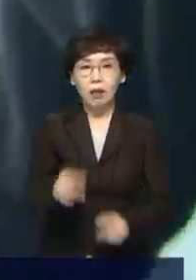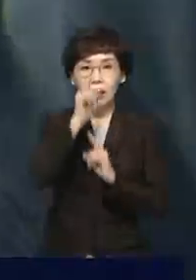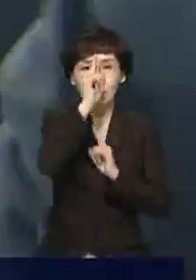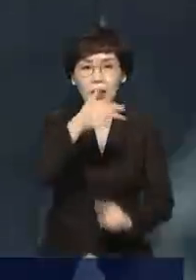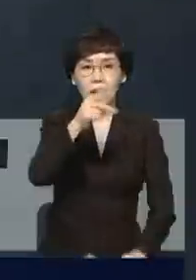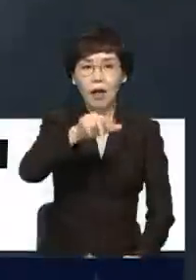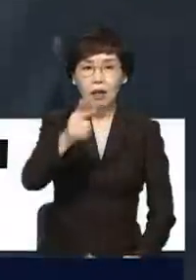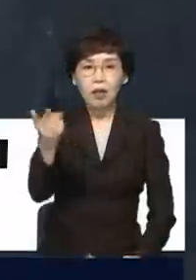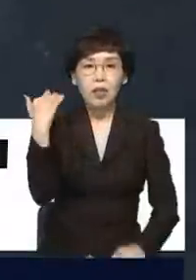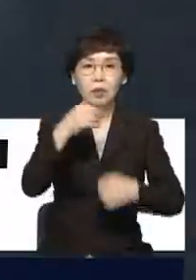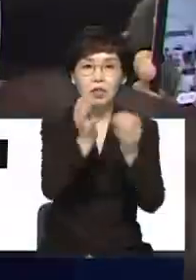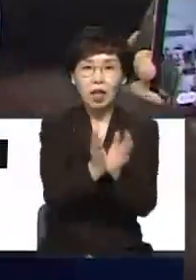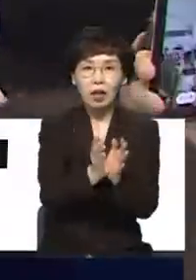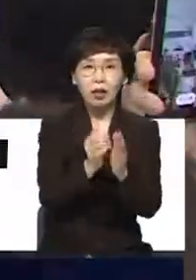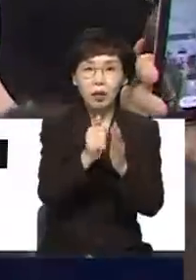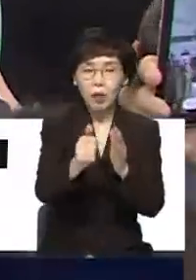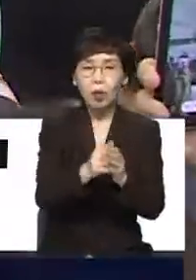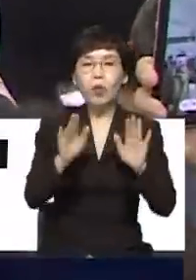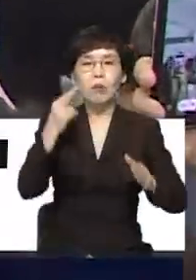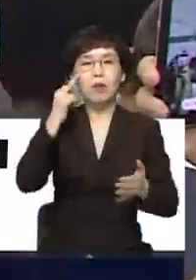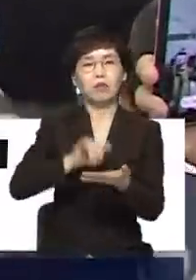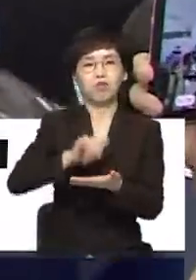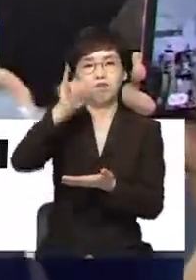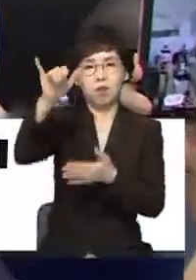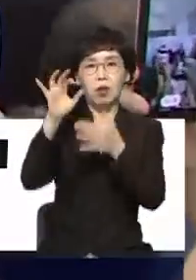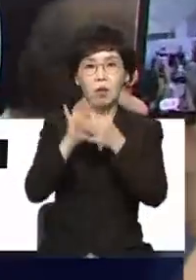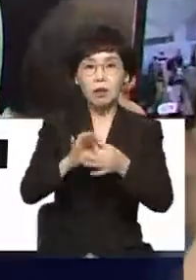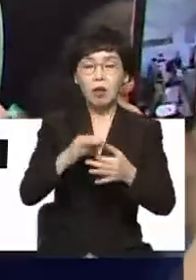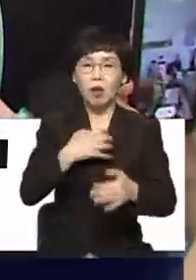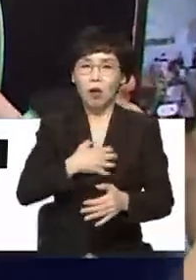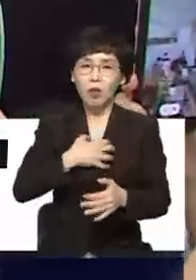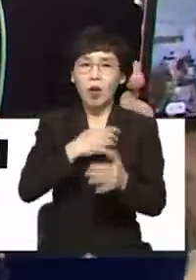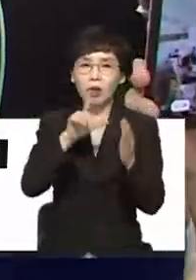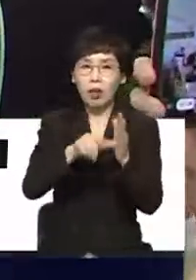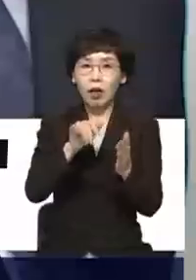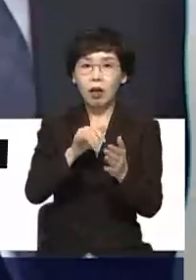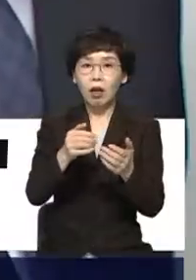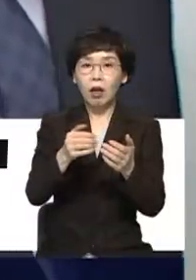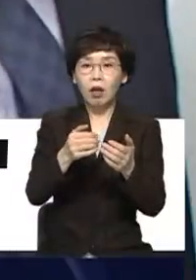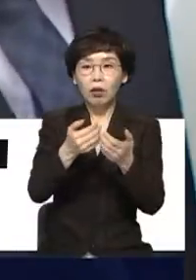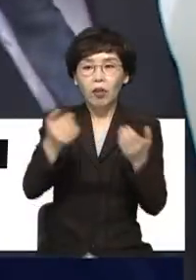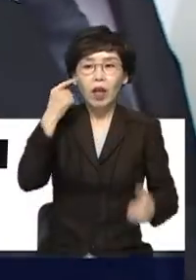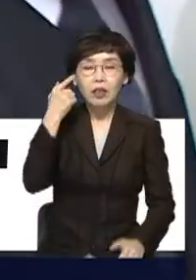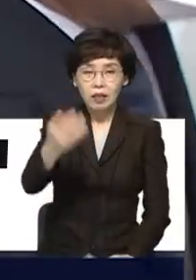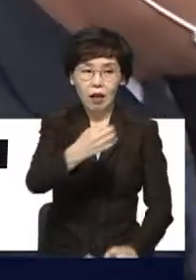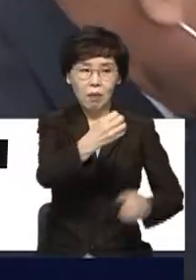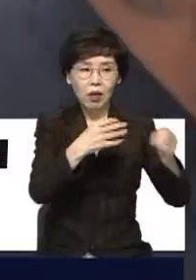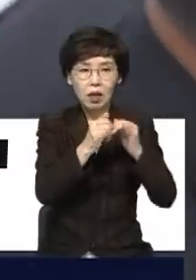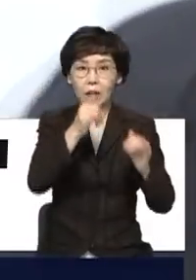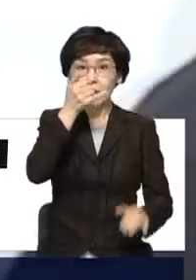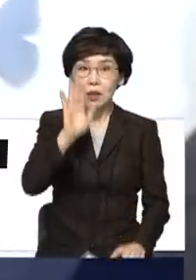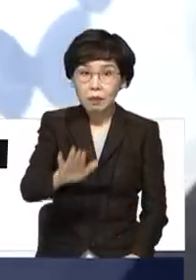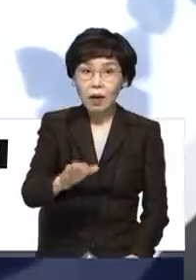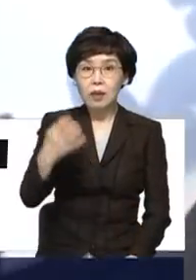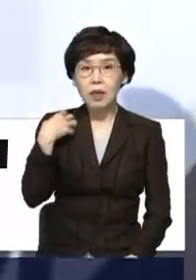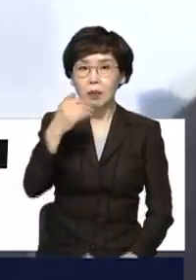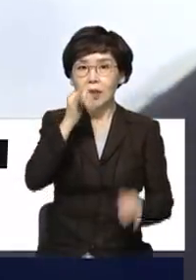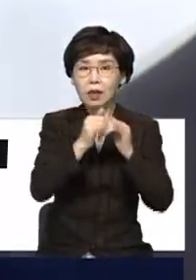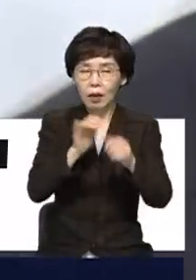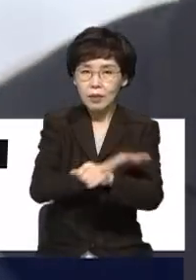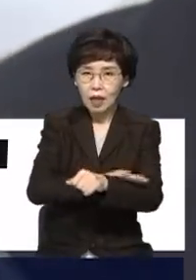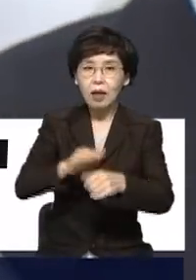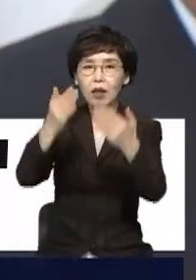민주당 대표는 오늘 미국으로 출국하며 걱정스러운 시기에 떠나느냐는 분들도 있지만 책임 있는 분들이